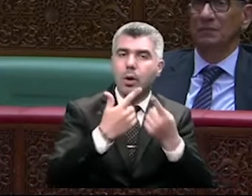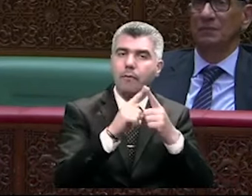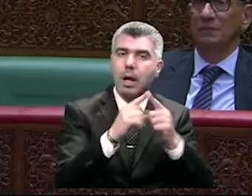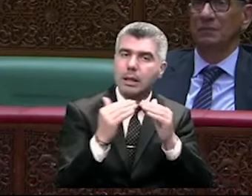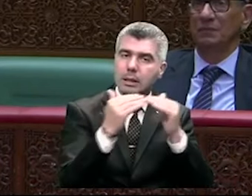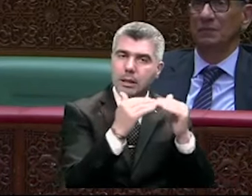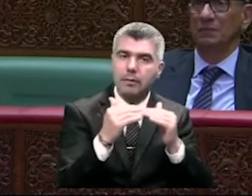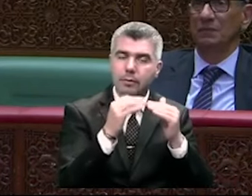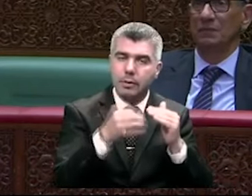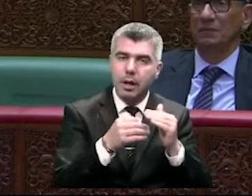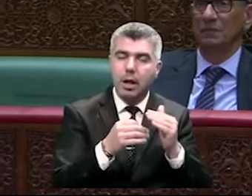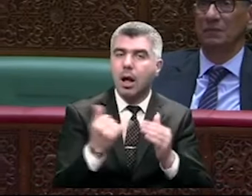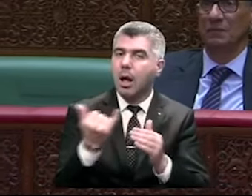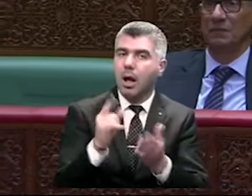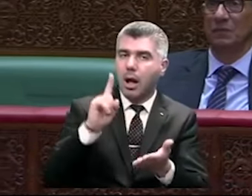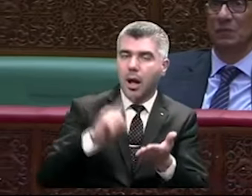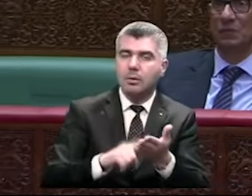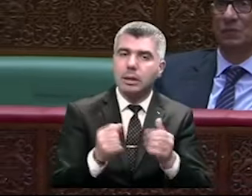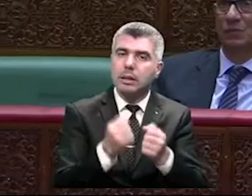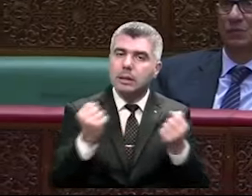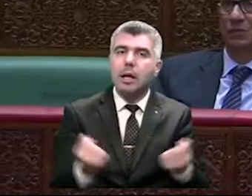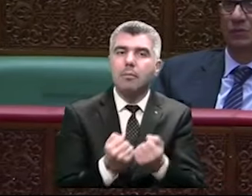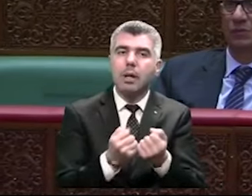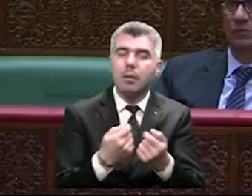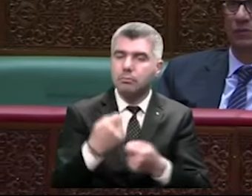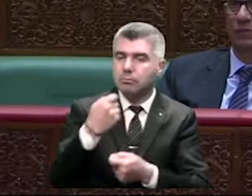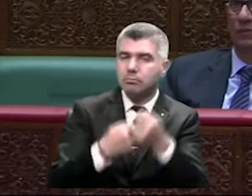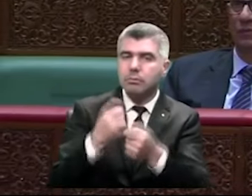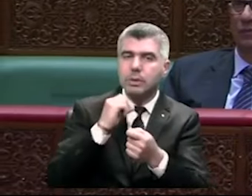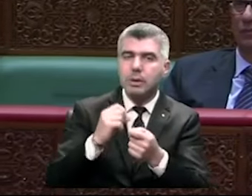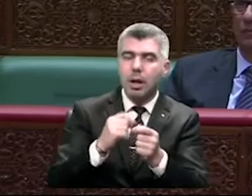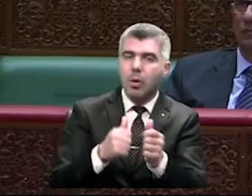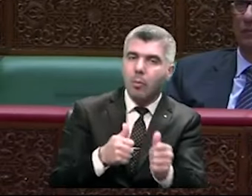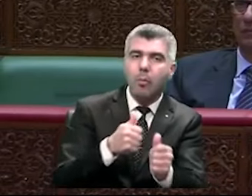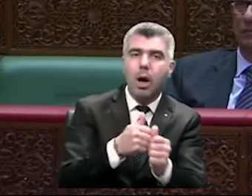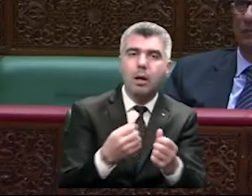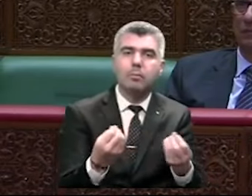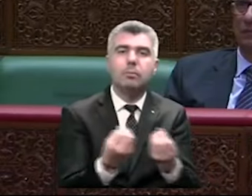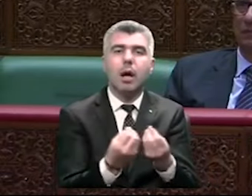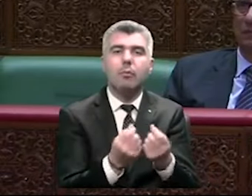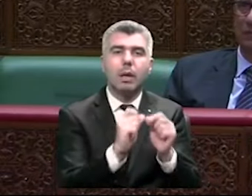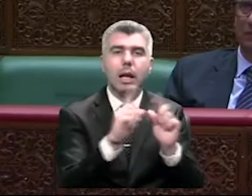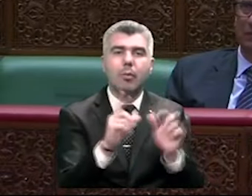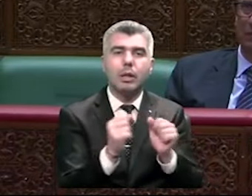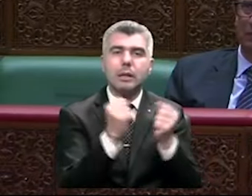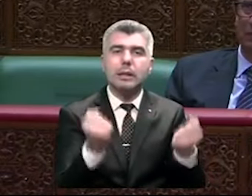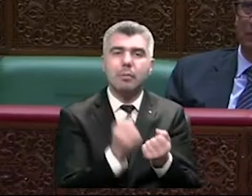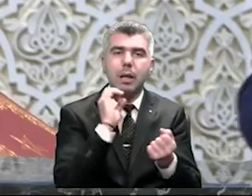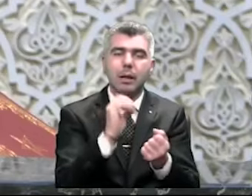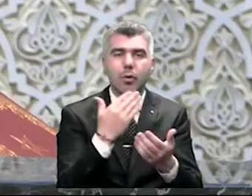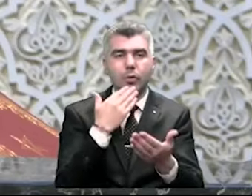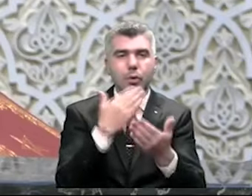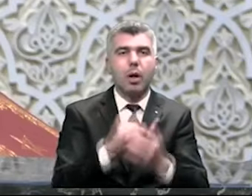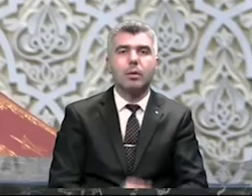المرتبطه بها وسيله لتحقيق التنميه الاقتصاديه والاجتماعيه ومواكبه كذلك طموحات النموذج التنموي الجديد